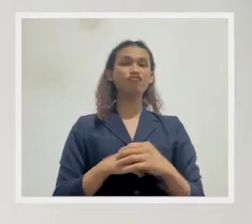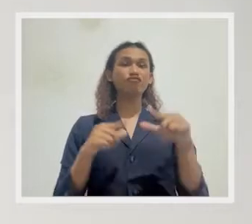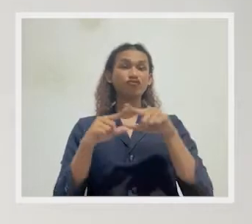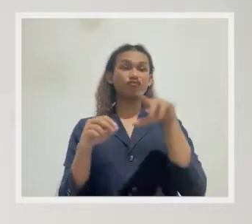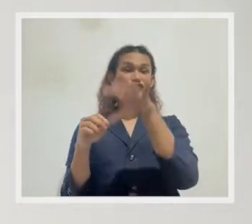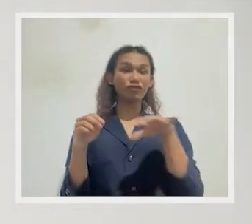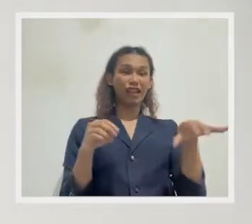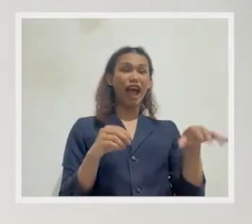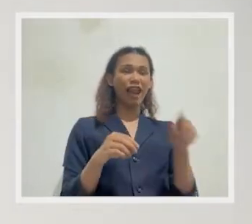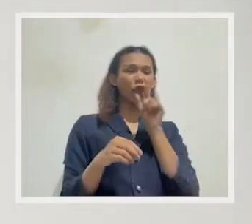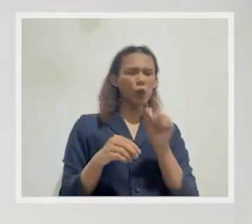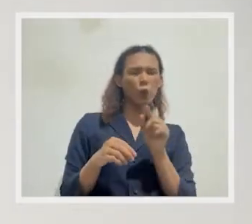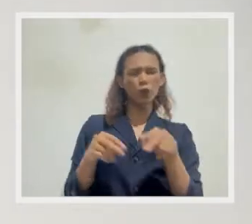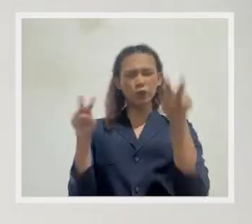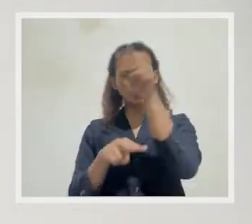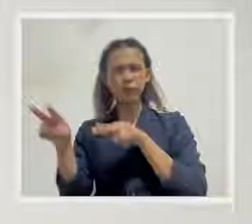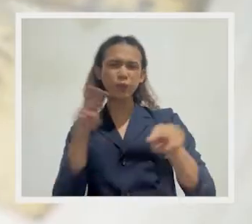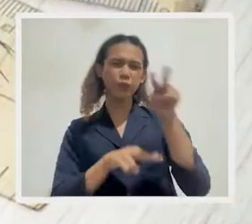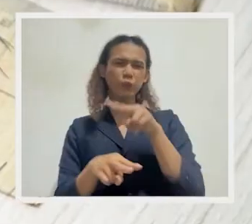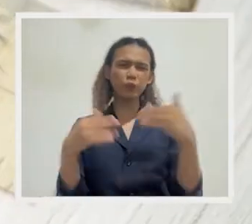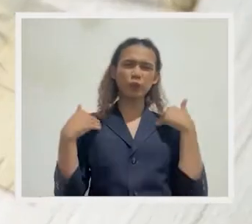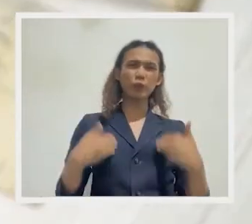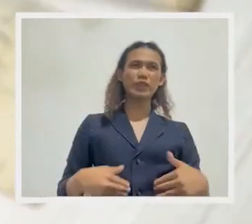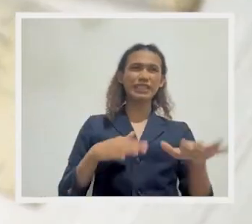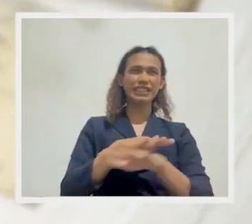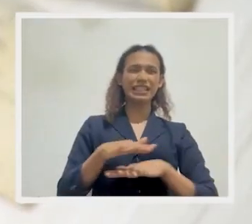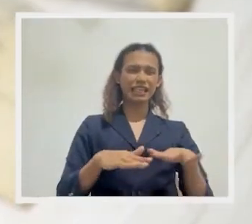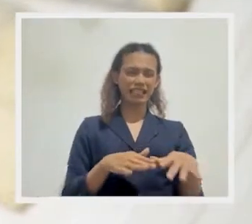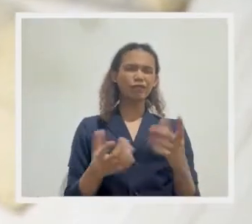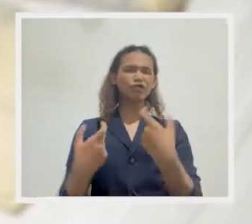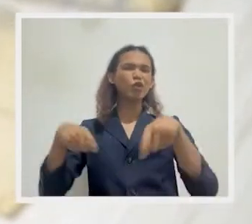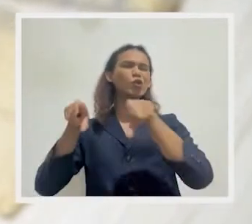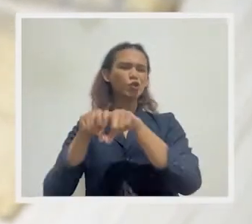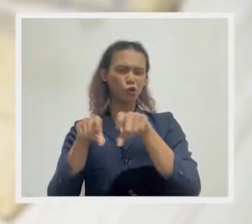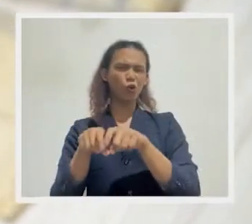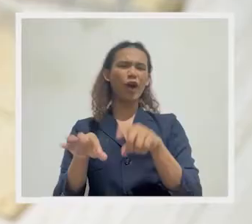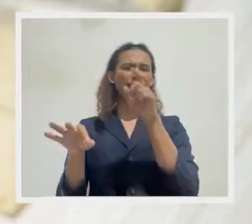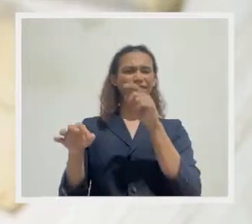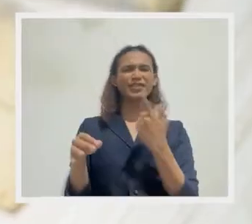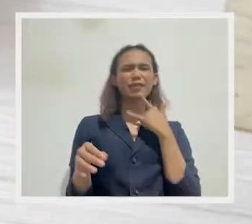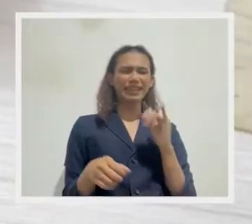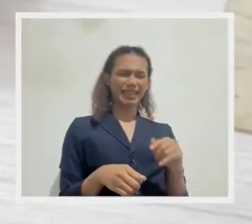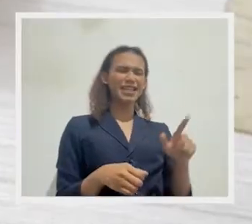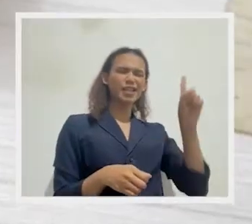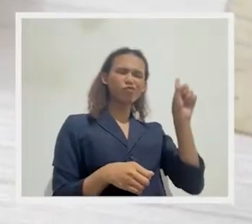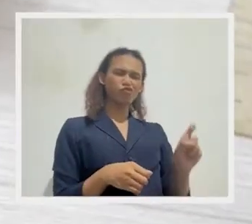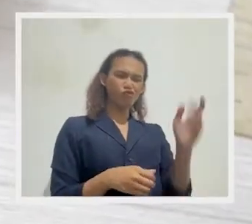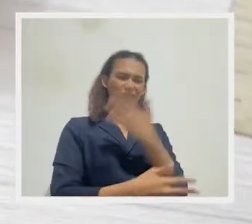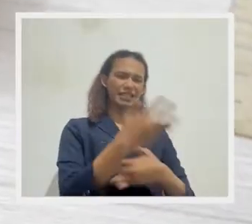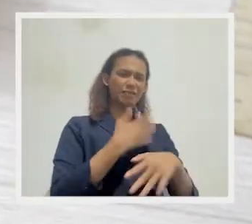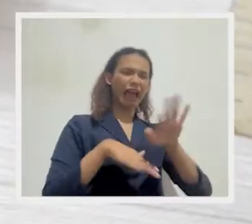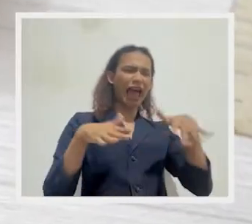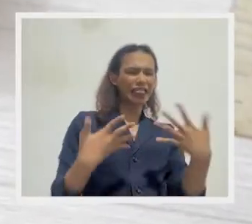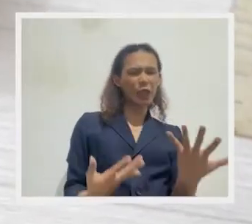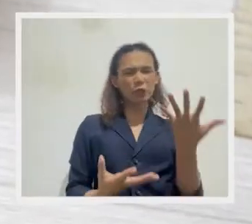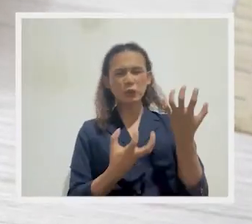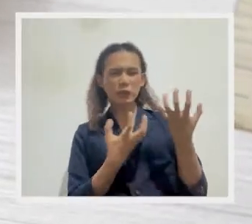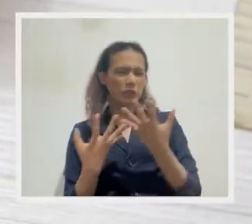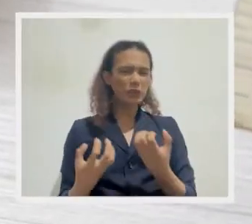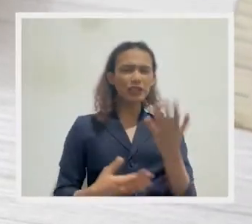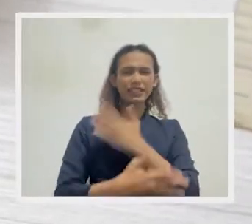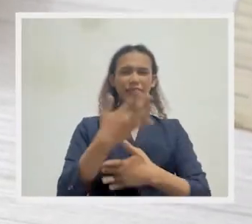Alat yang digunakan untuk melakukan pengkajian fisik dasar disesuaikan dengan kebutuhan dan keluhan dari penyandang